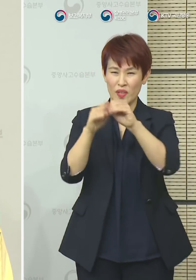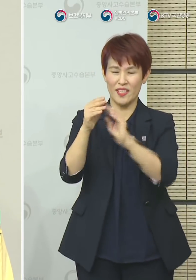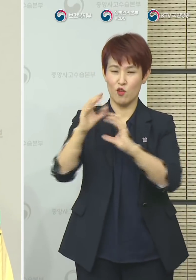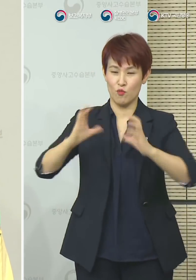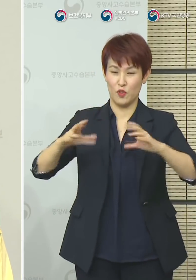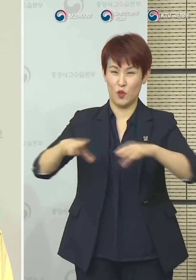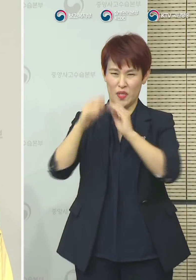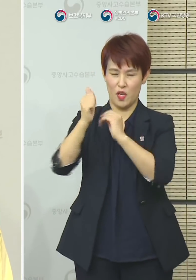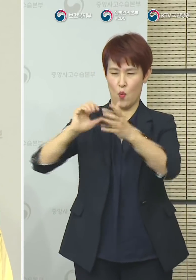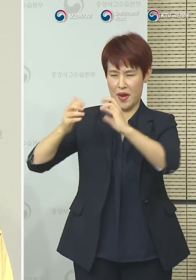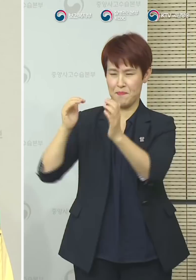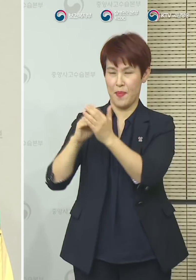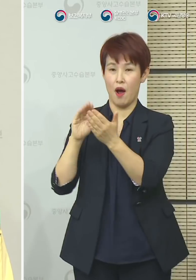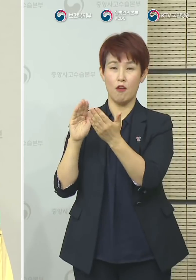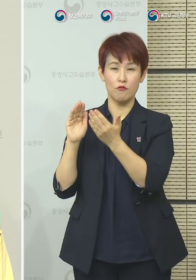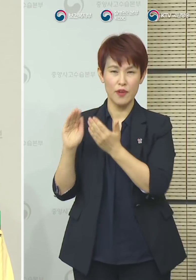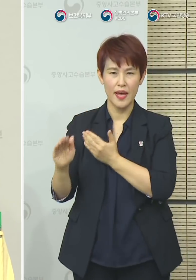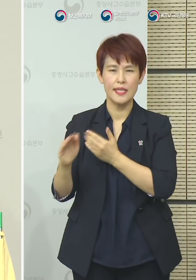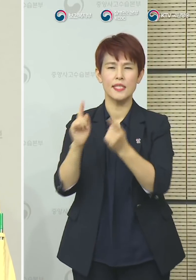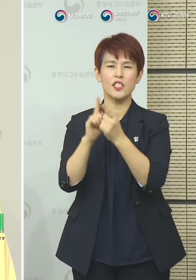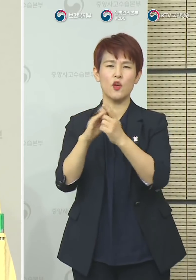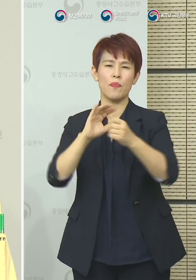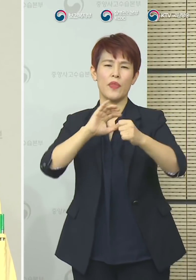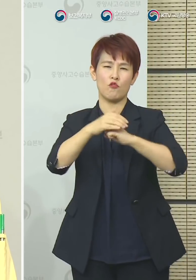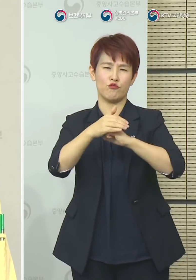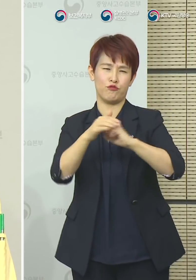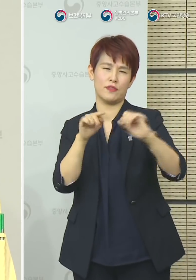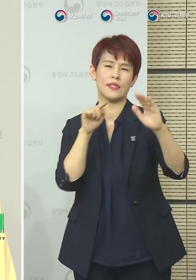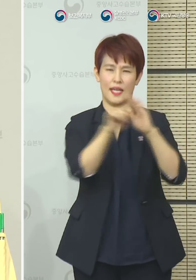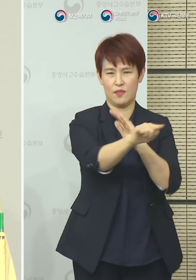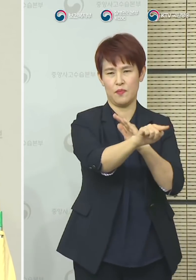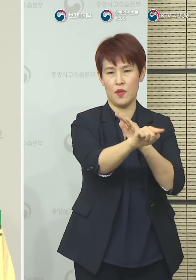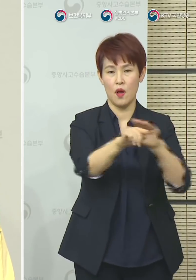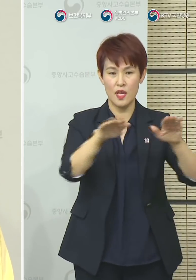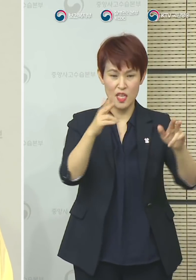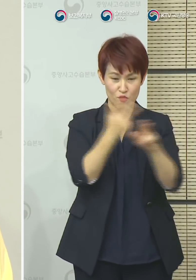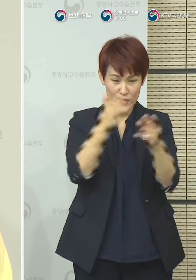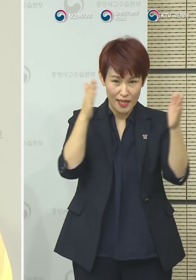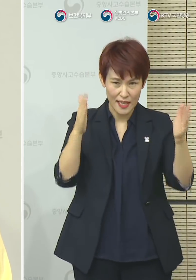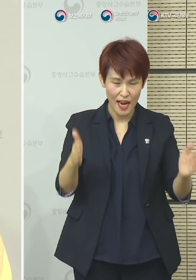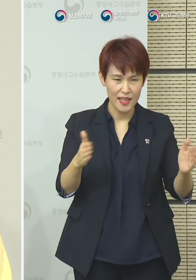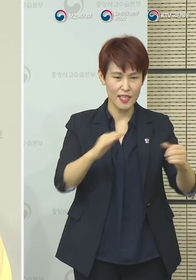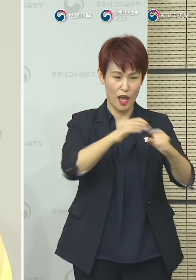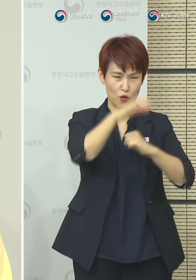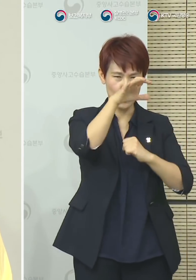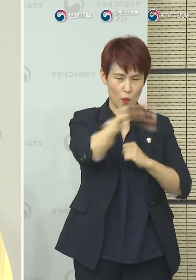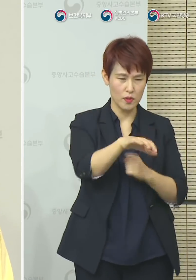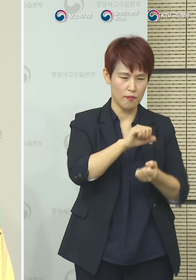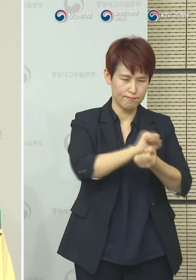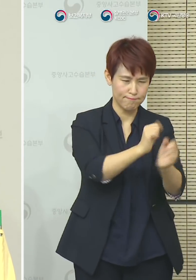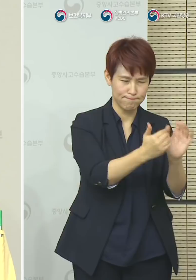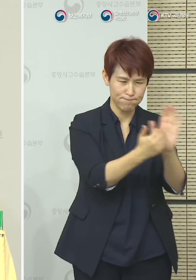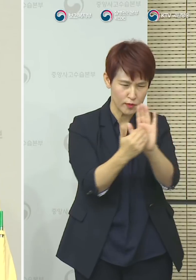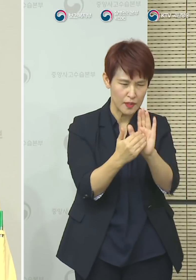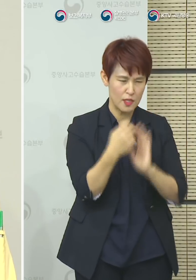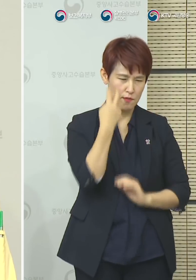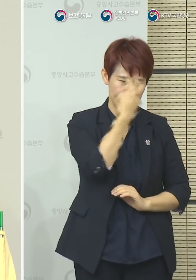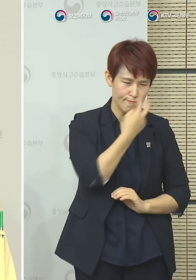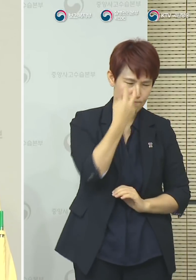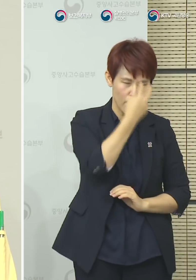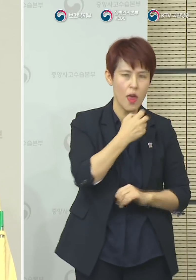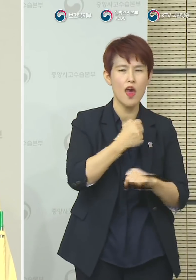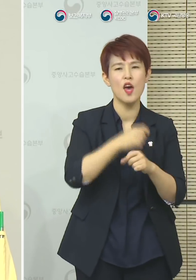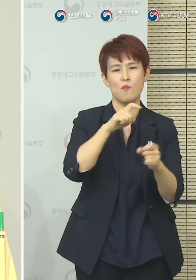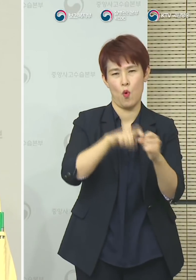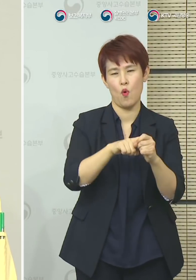회의를 마치시고 직접 대구 현장에 내려가서 이번 주 내내 거기서 방역 상황에 대한 점검을 하기